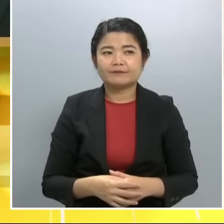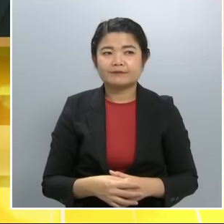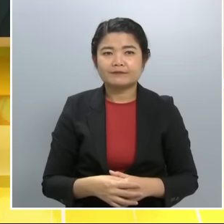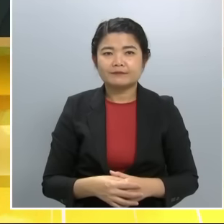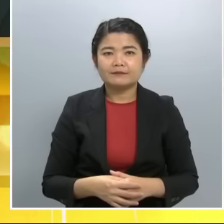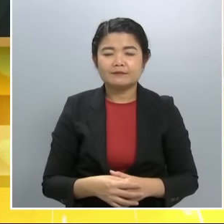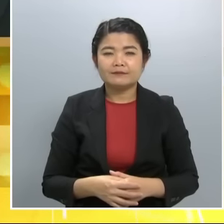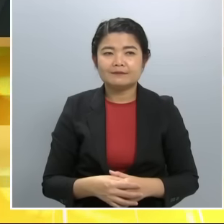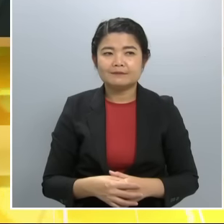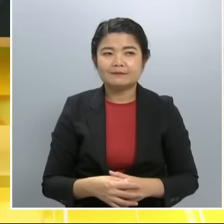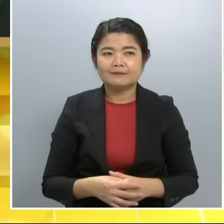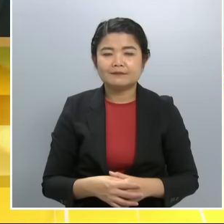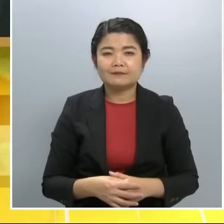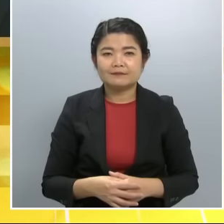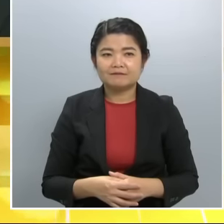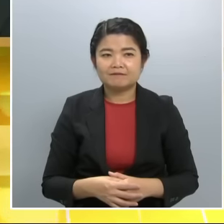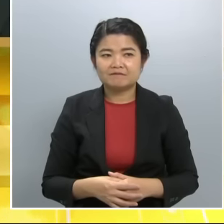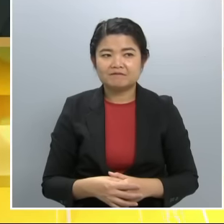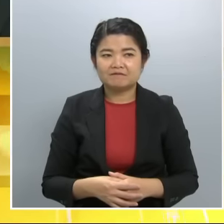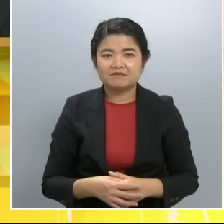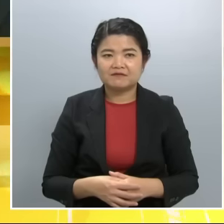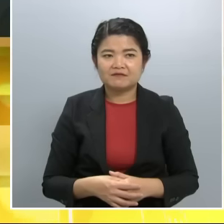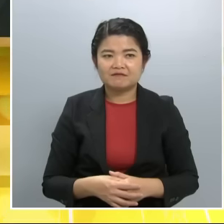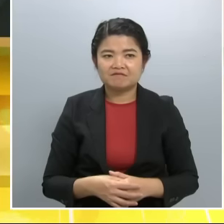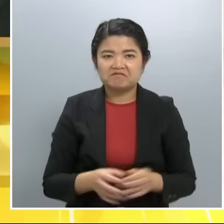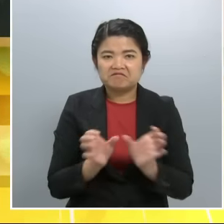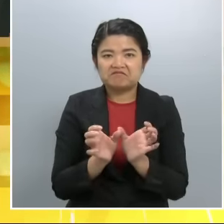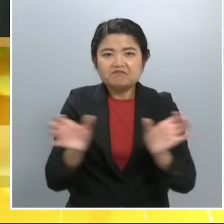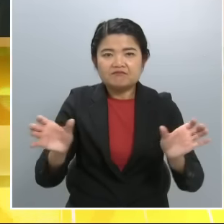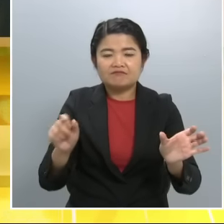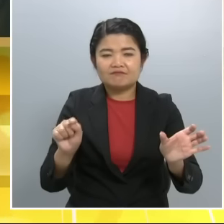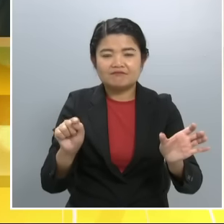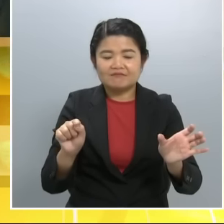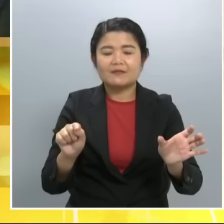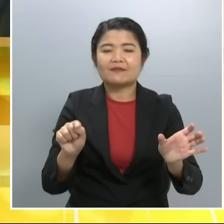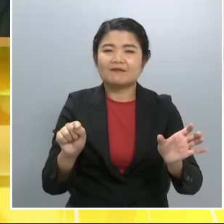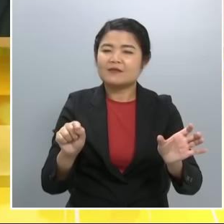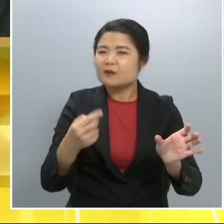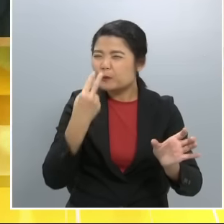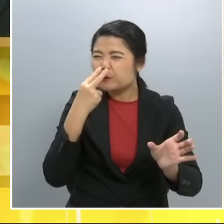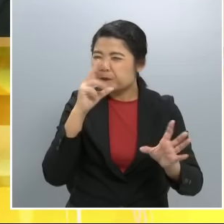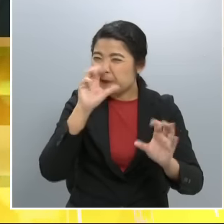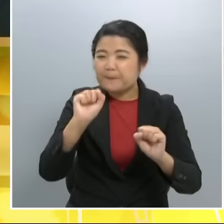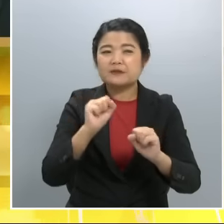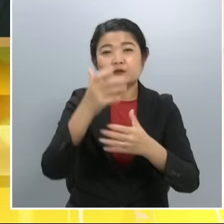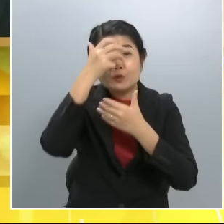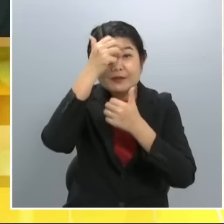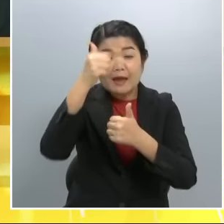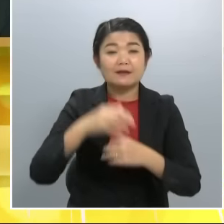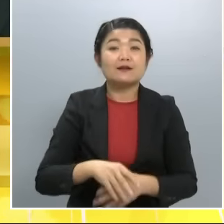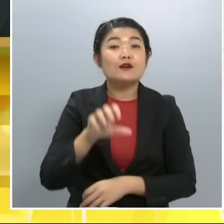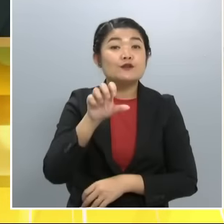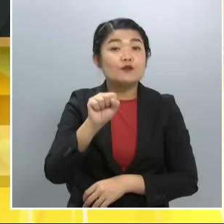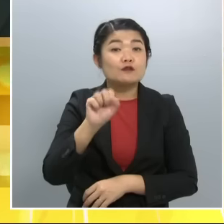มใช้คำว่าแตกอาจจะยังน้อยไปเลยเนี่ย ค่ะ มีประเด็นน่าสนใจอดีตสสพั